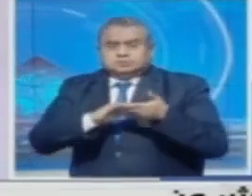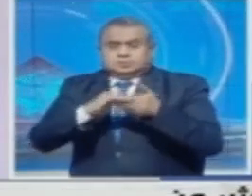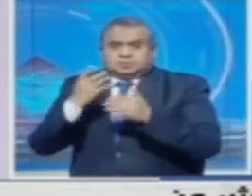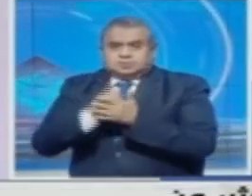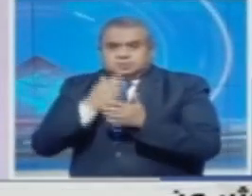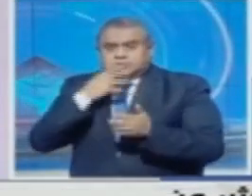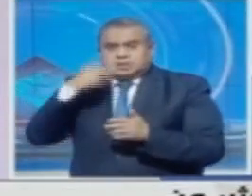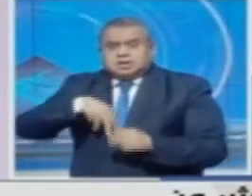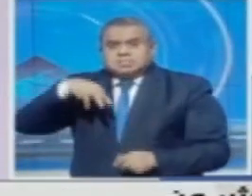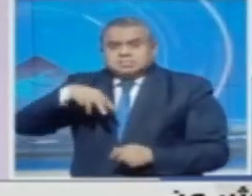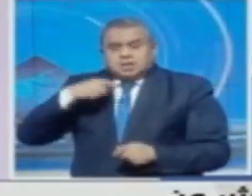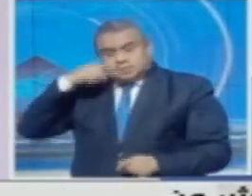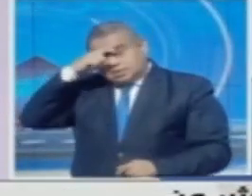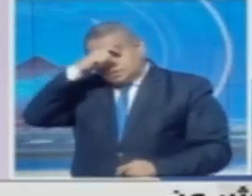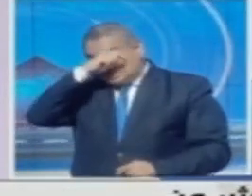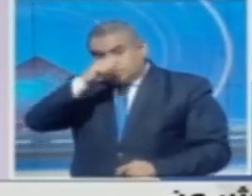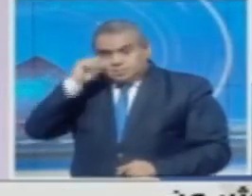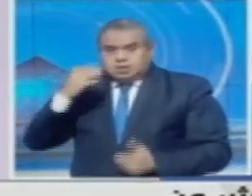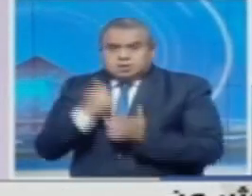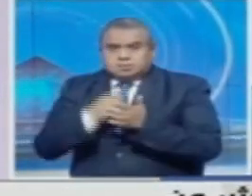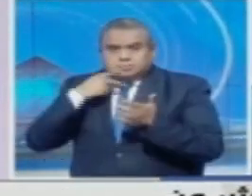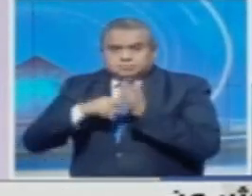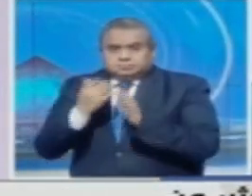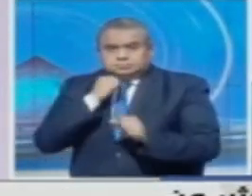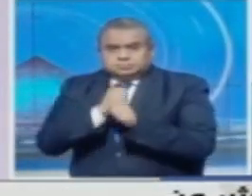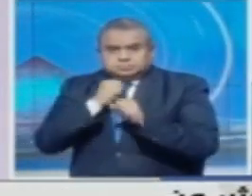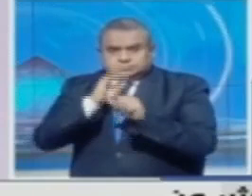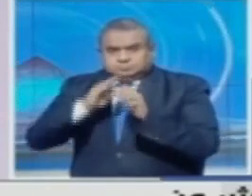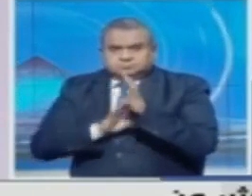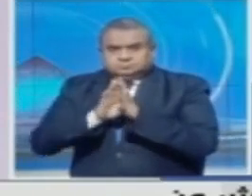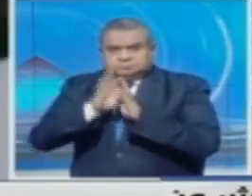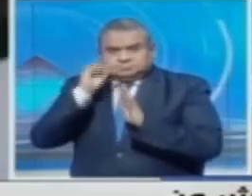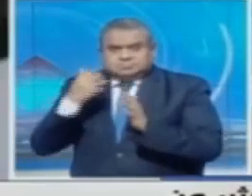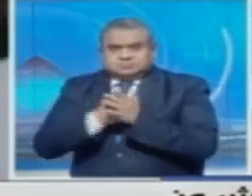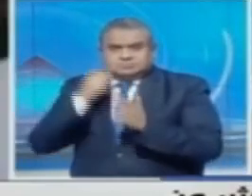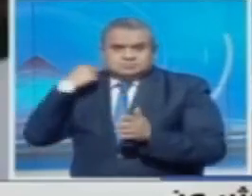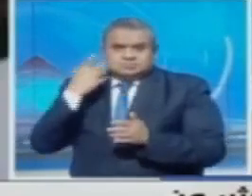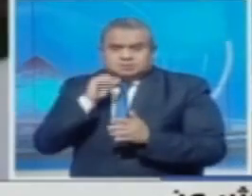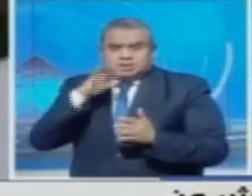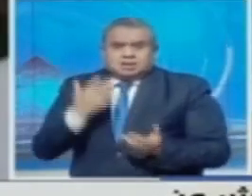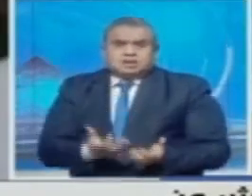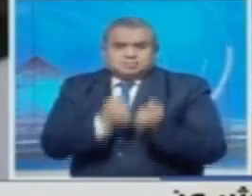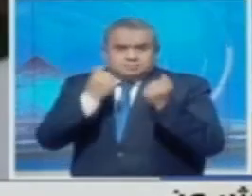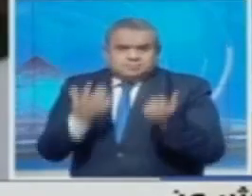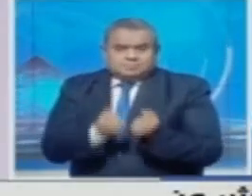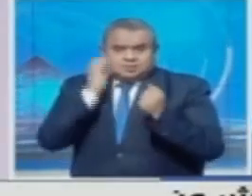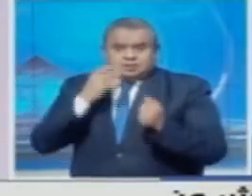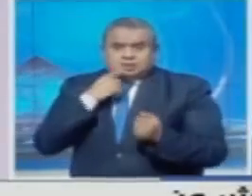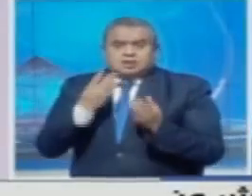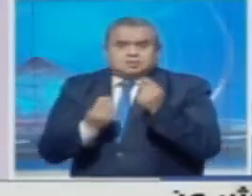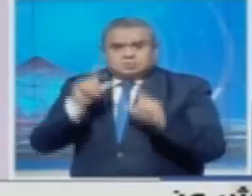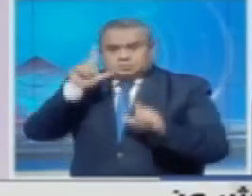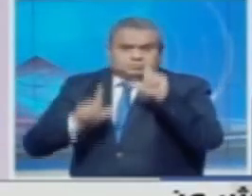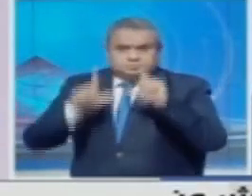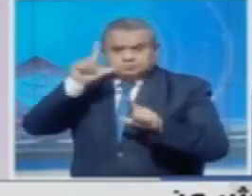ثماني مرات أكثر من كلفة ديون الدول المتقدمة. هناك العديد من الزعماء